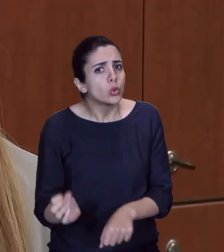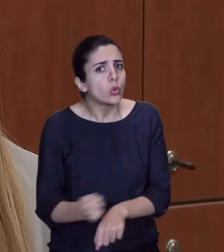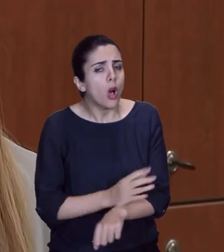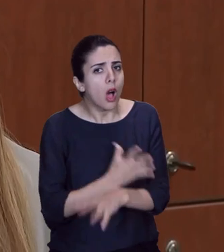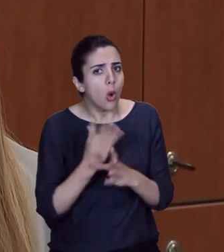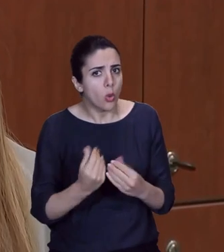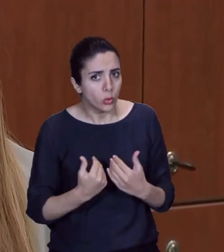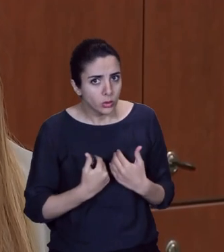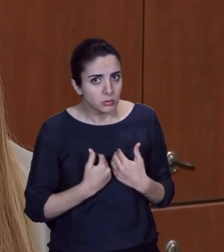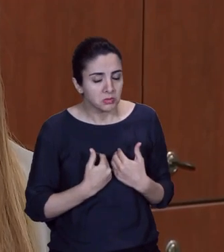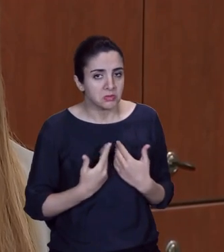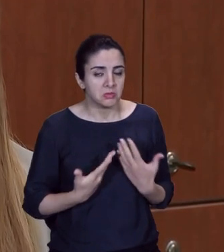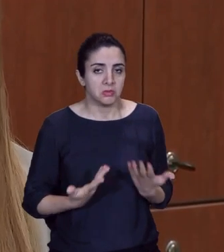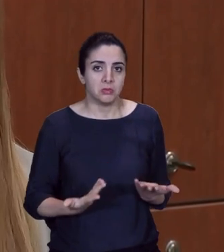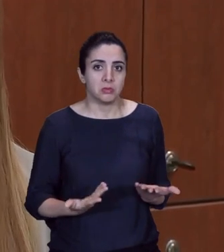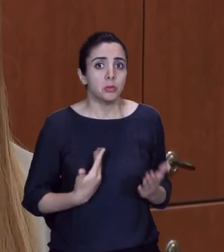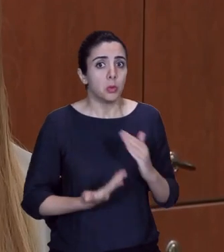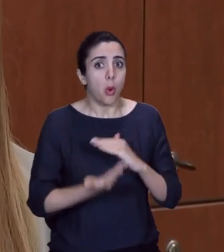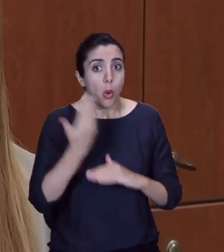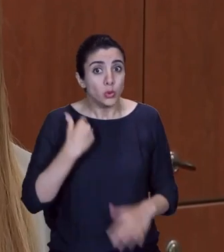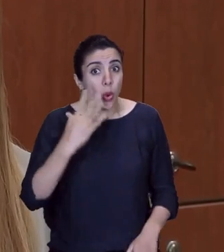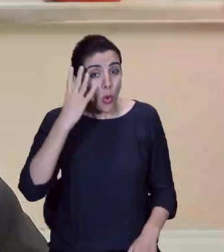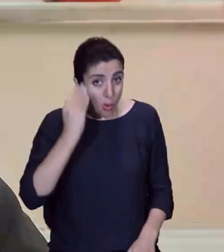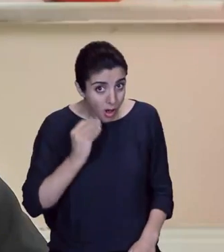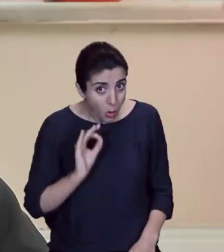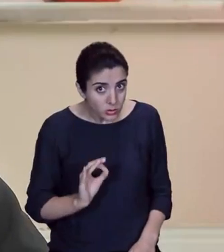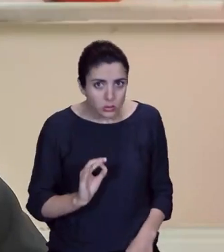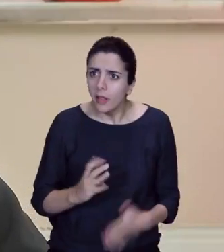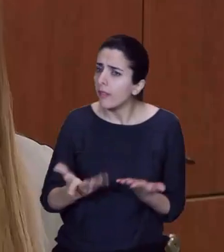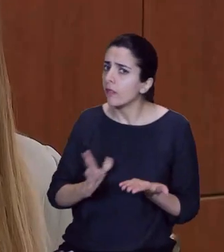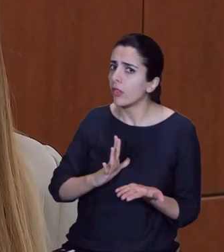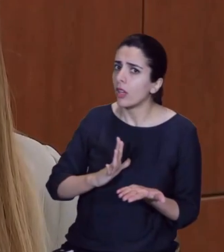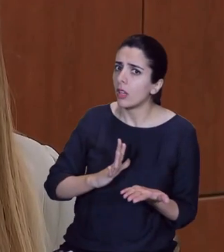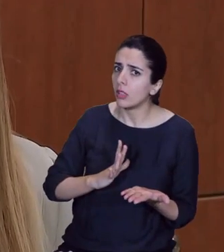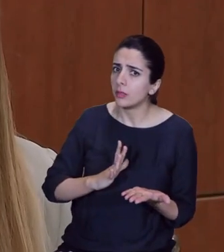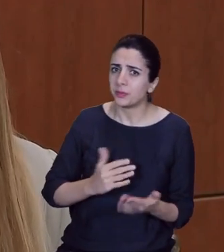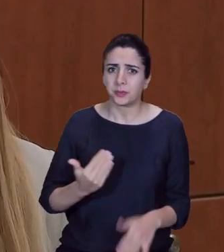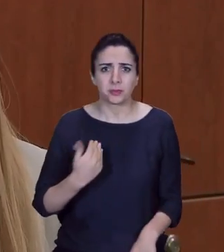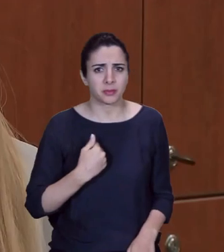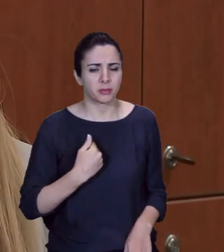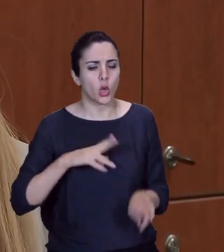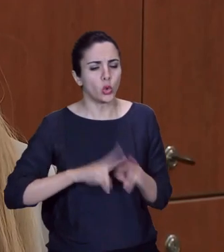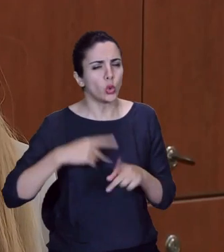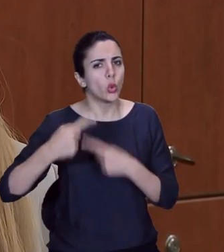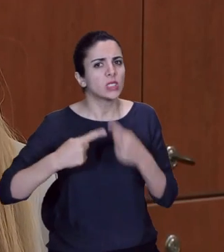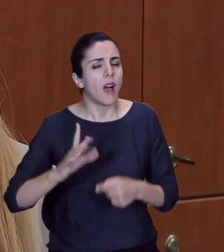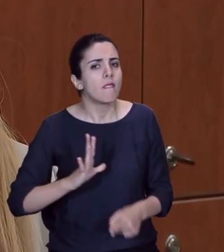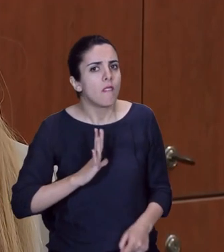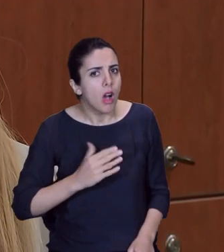ki... Yani daha önce öğrenseydim... Nedir? Benim bir kuzenim